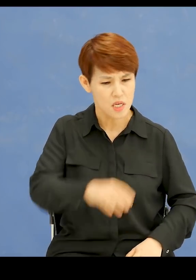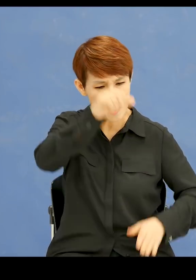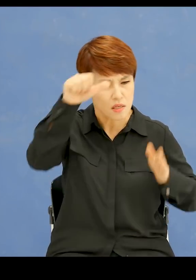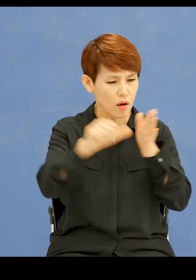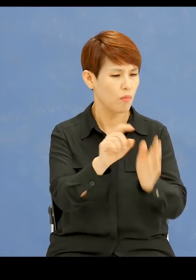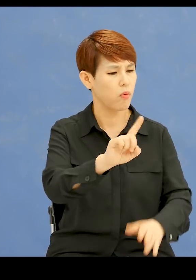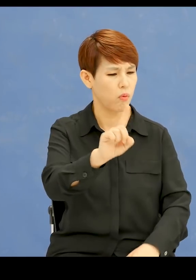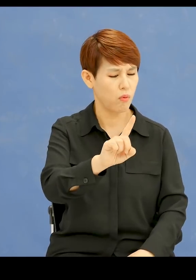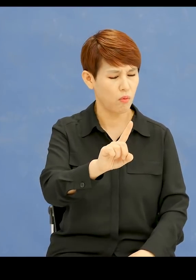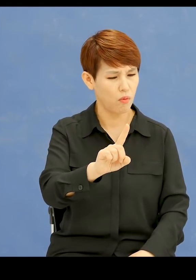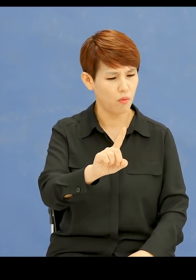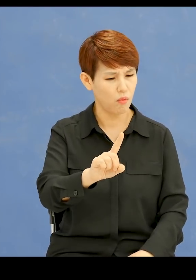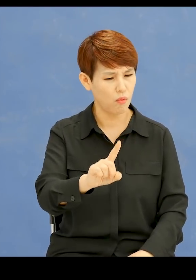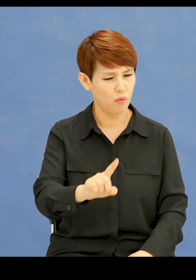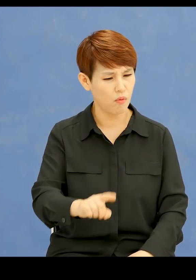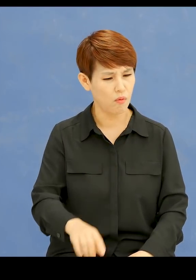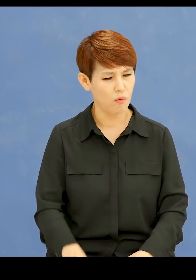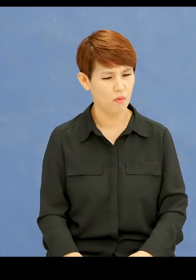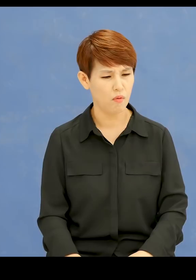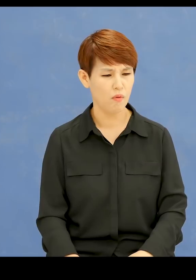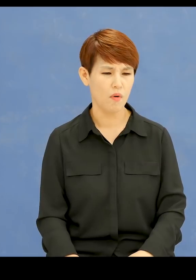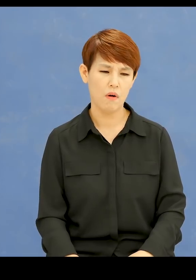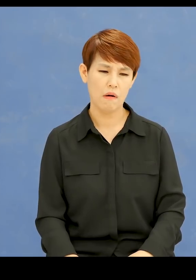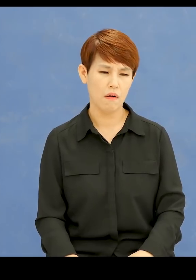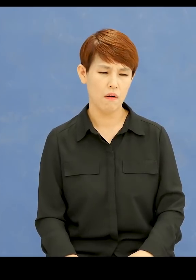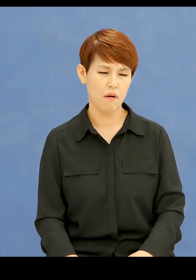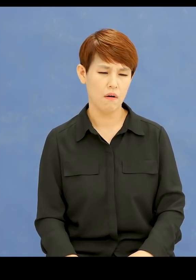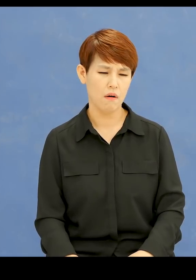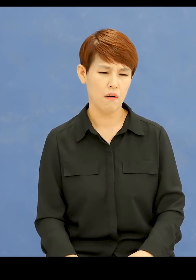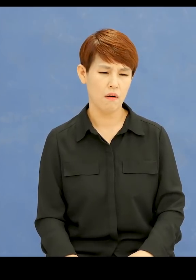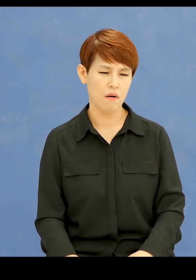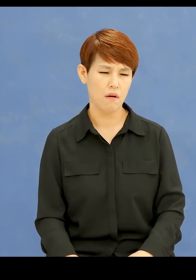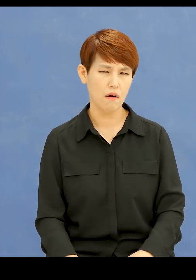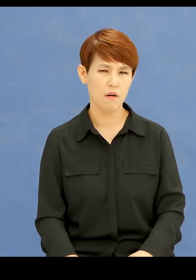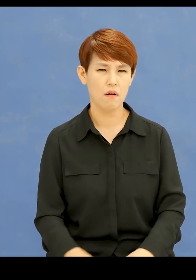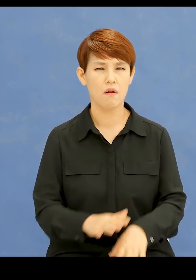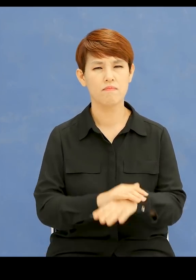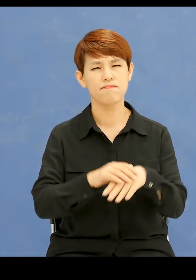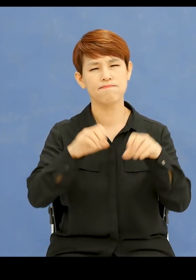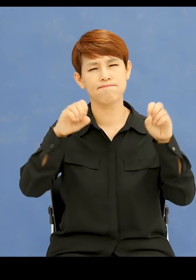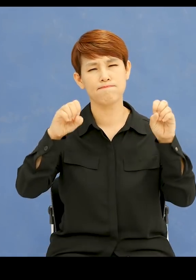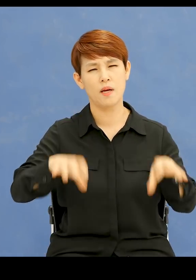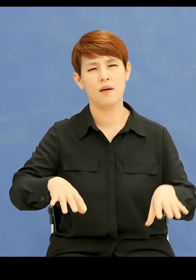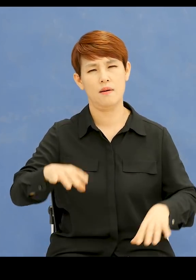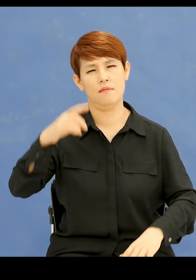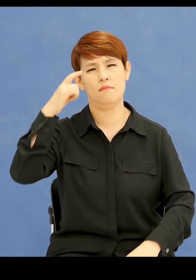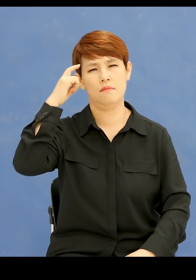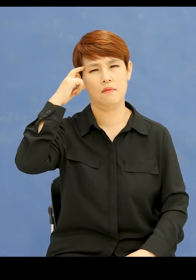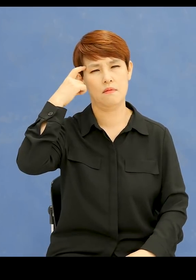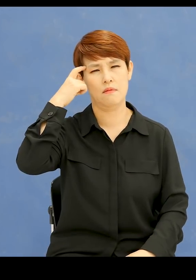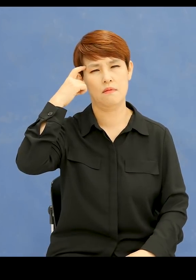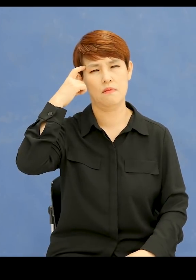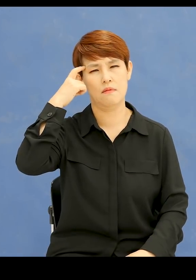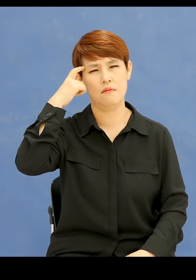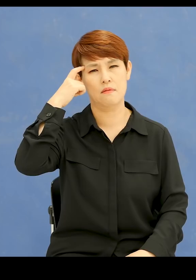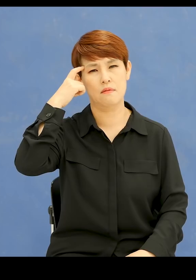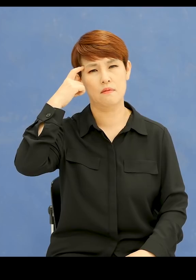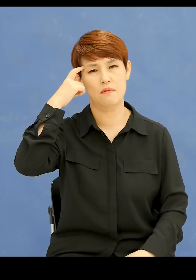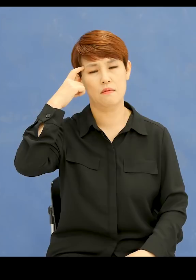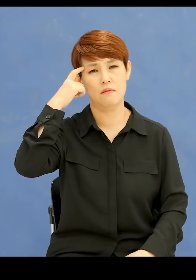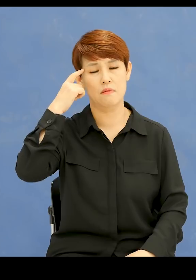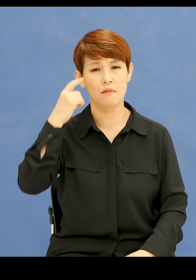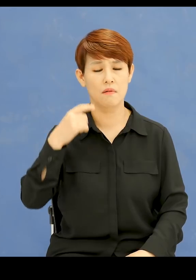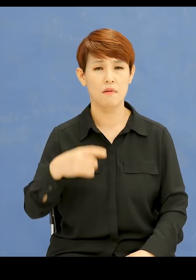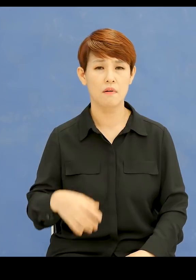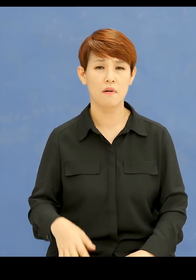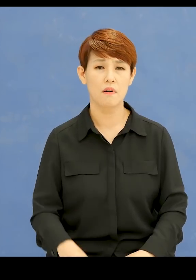인생은 뭐지? 그 어린아이가 염세주의적 사상이 그때 제가 생긴 것 같아요. 참 사는 게 허무하구나.